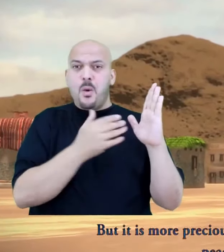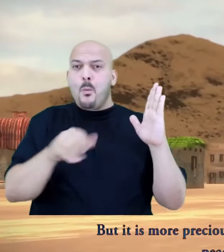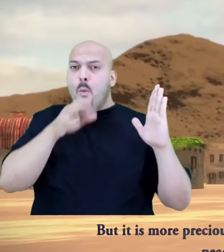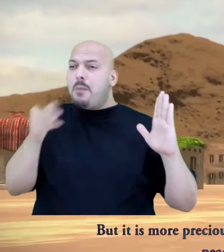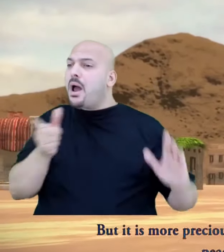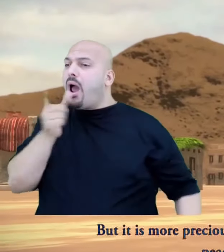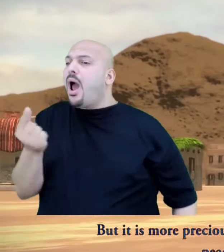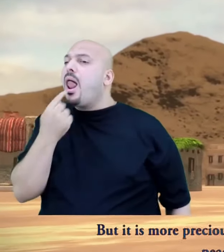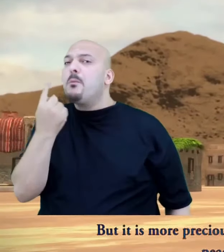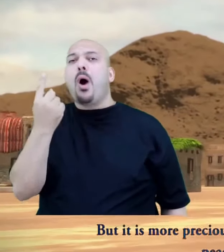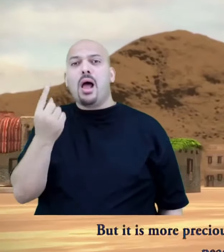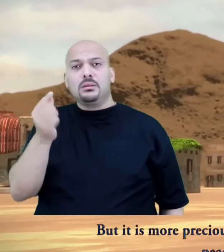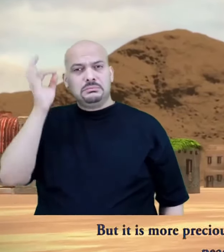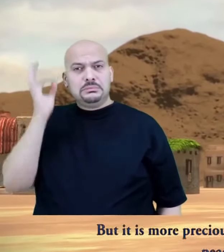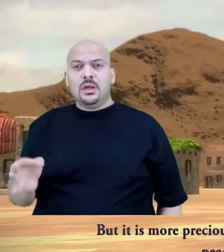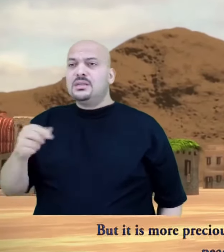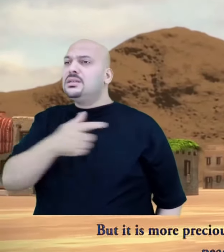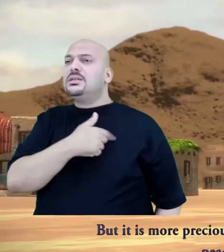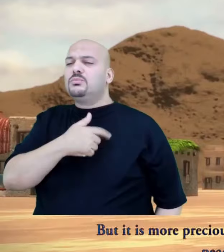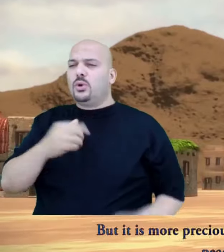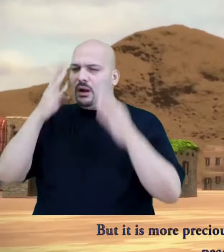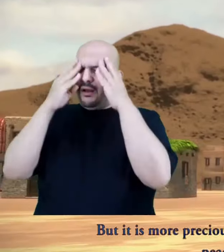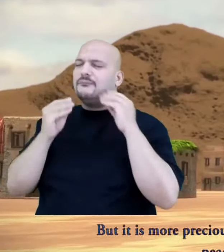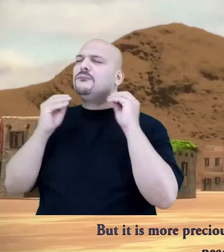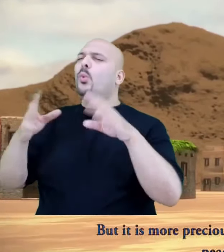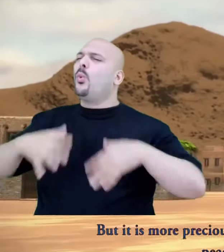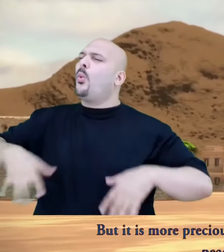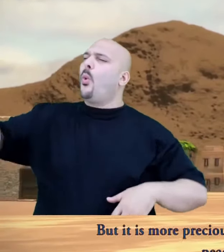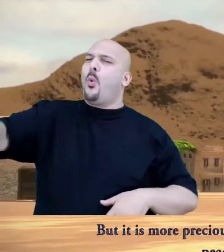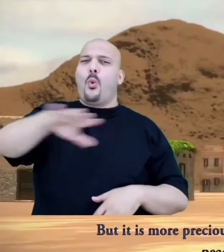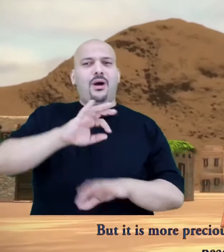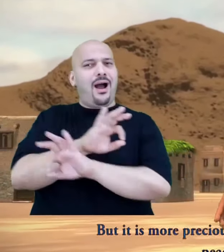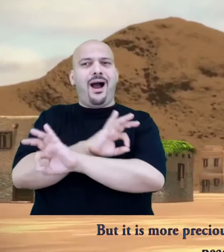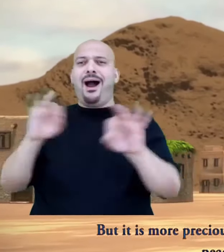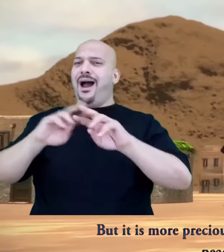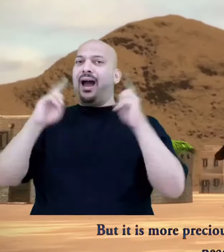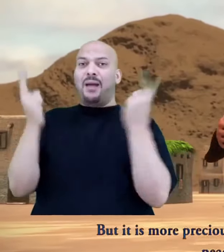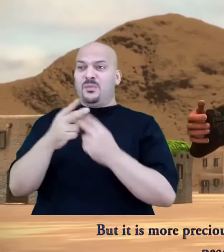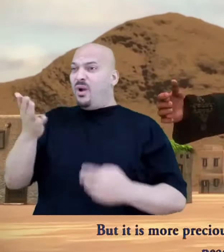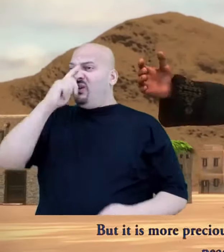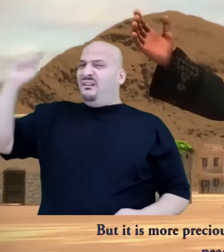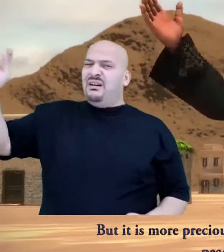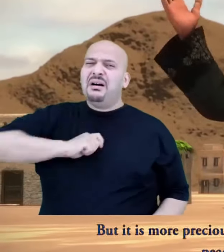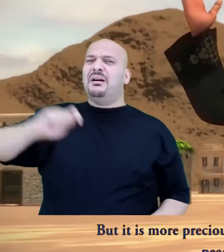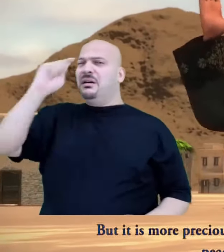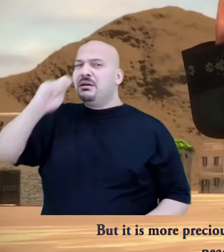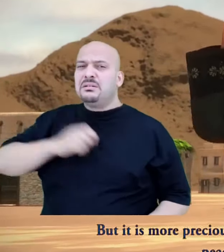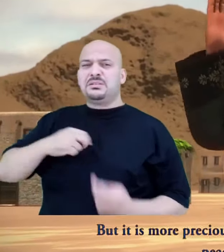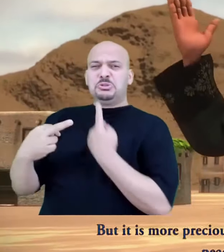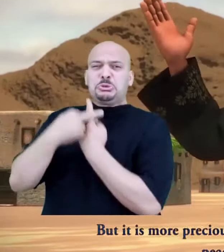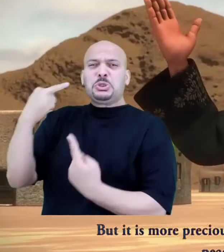إذ فيها عفو عام من رسول الله صلى الله عليه وسلم عمن